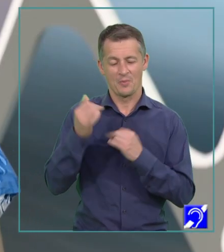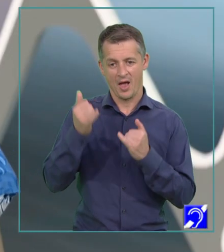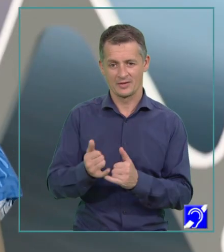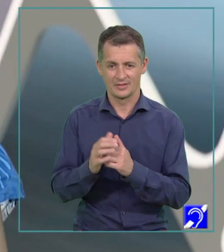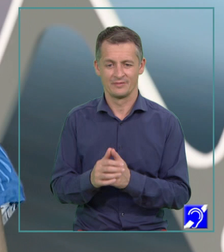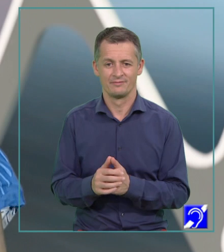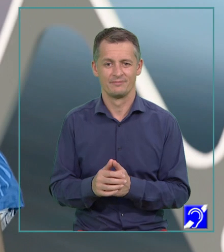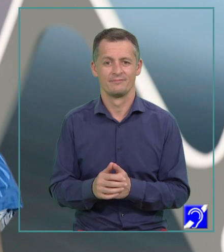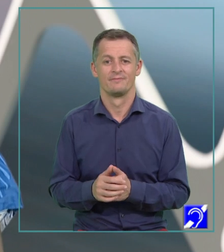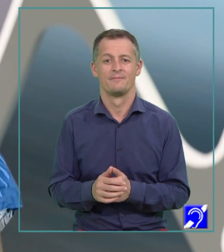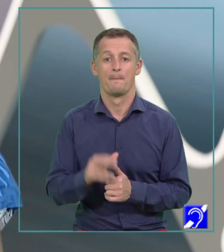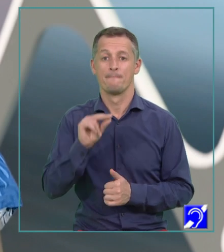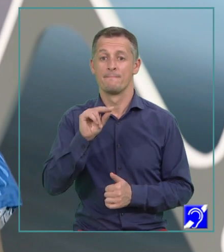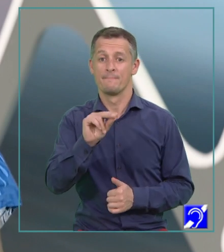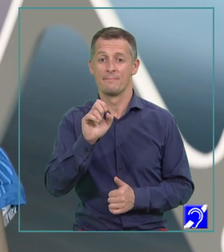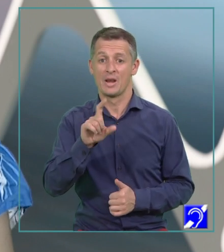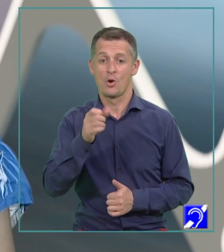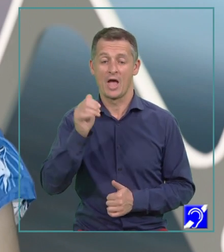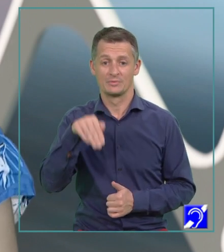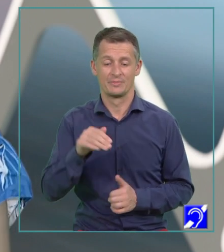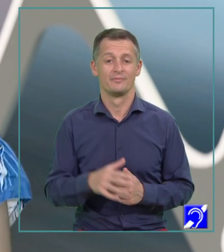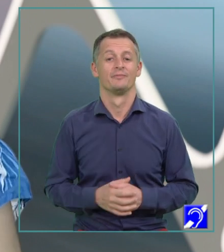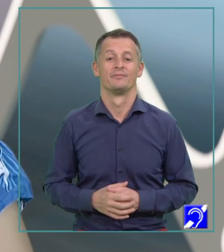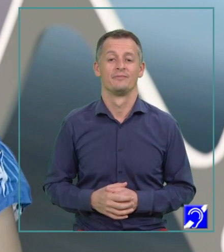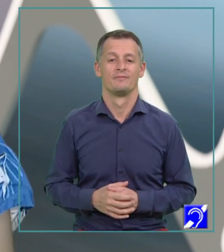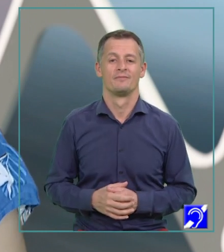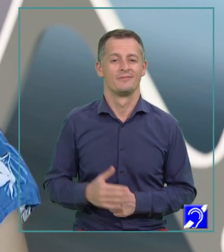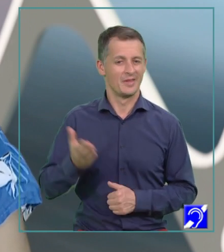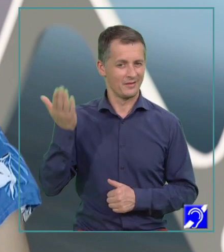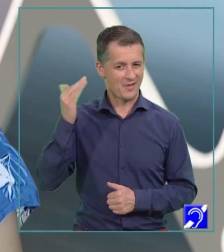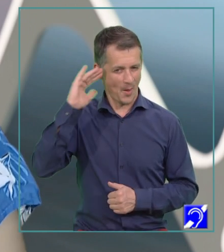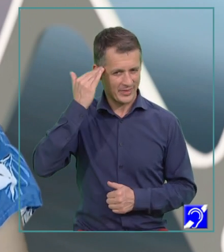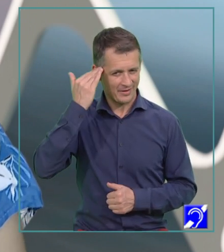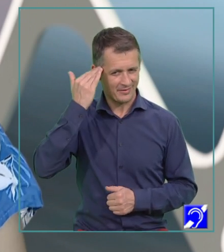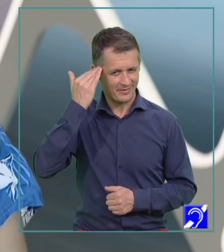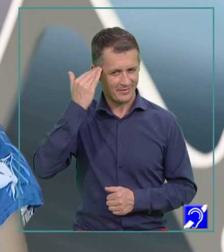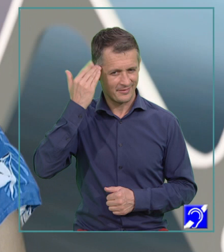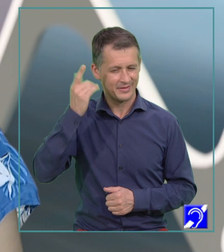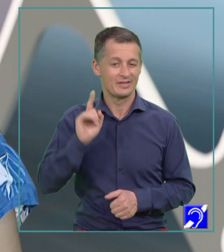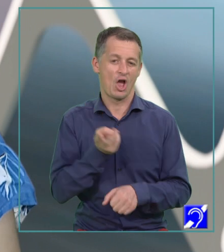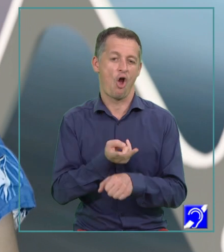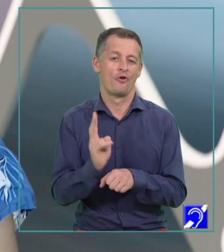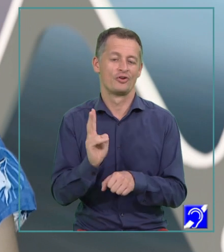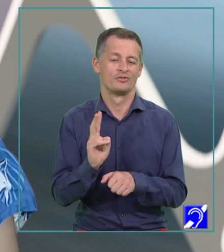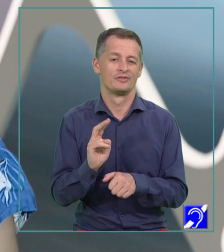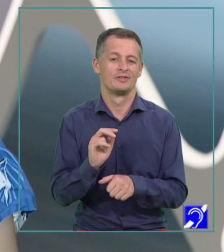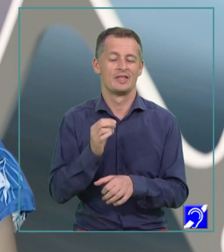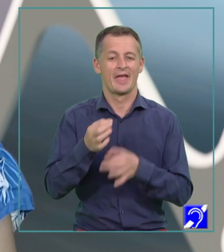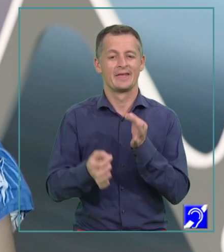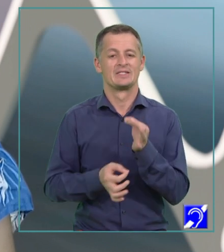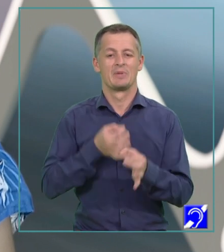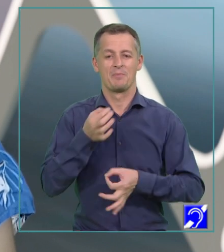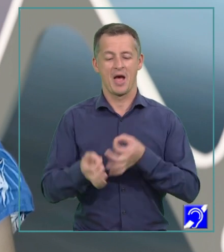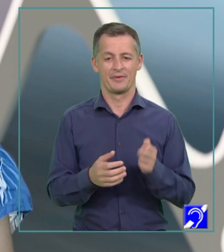anume pleonasmul. Vă mai amintiți ce este pleonasmul? Este o greșeală de